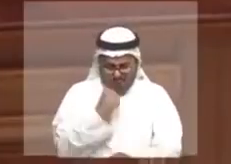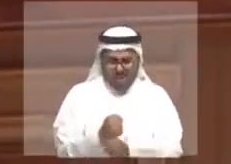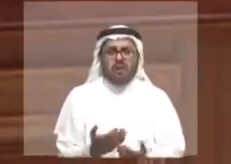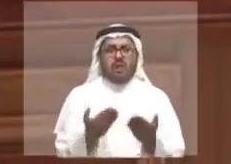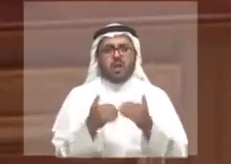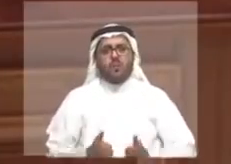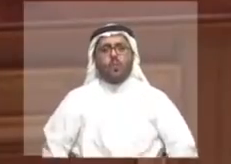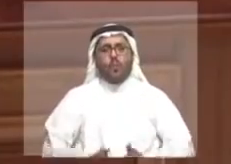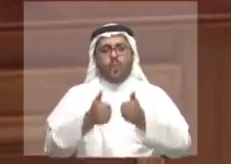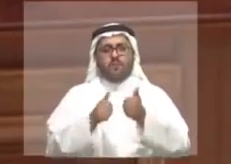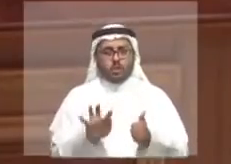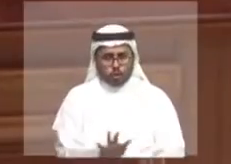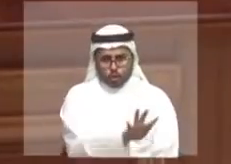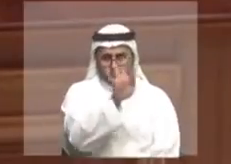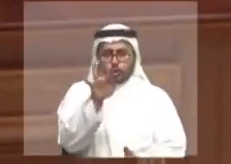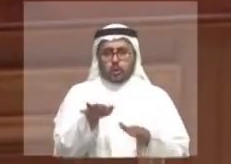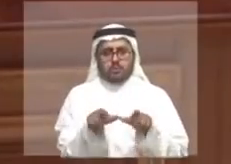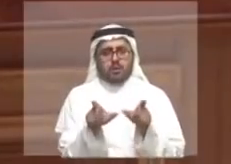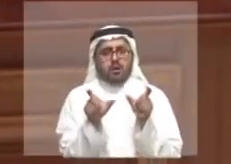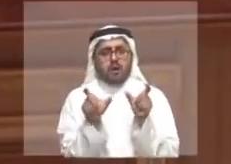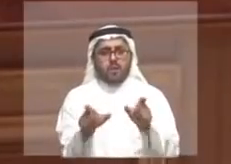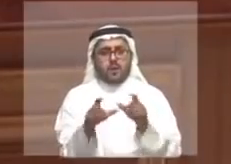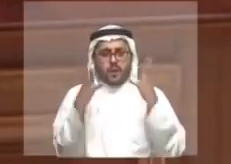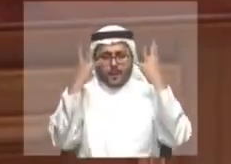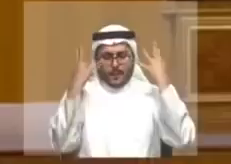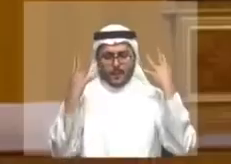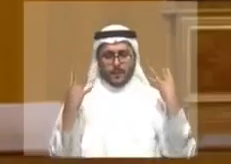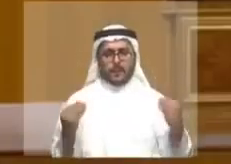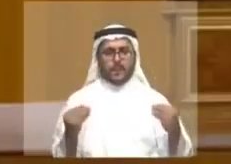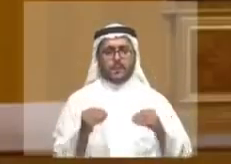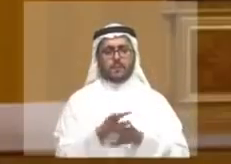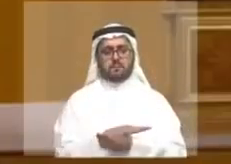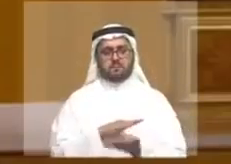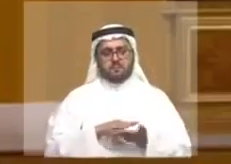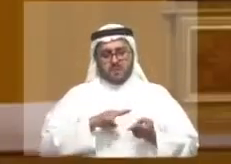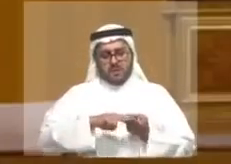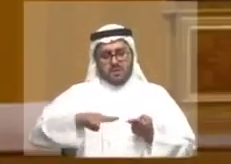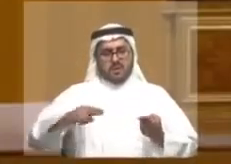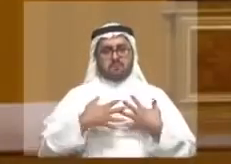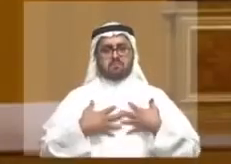إليه وشعوبنا من أمن واستقرار ورخاء